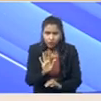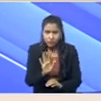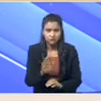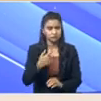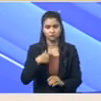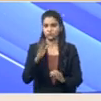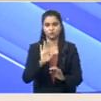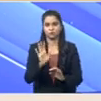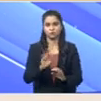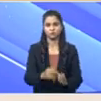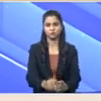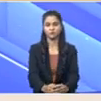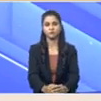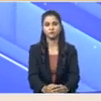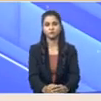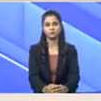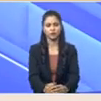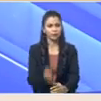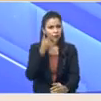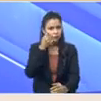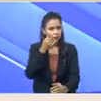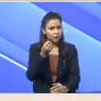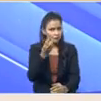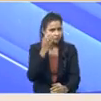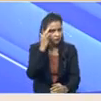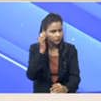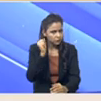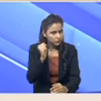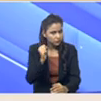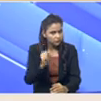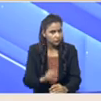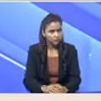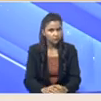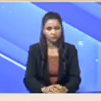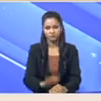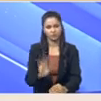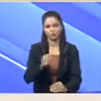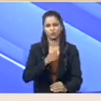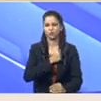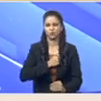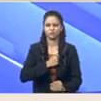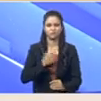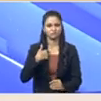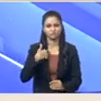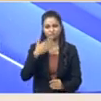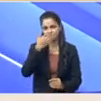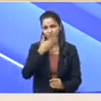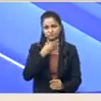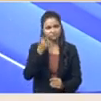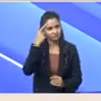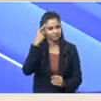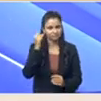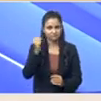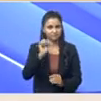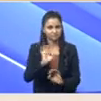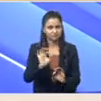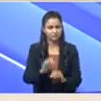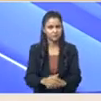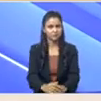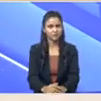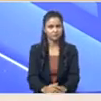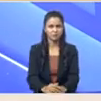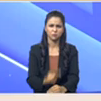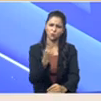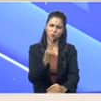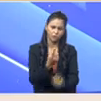नहीं सर। नंबर याद है आपको? सर नहीं है सर, नंबर भी याद नहीं है सर। हमने सिर्फ